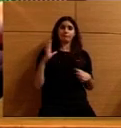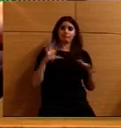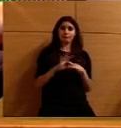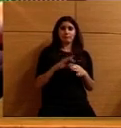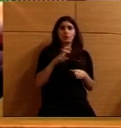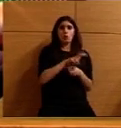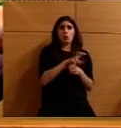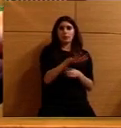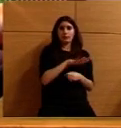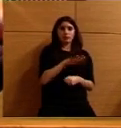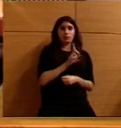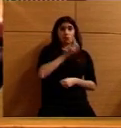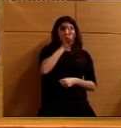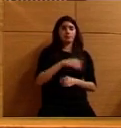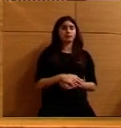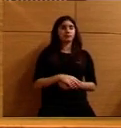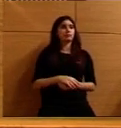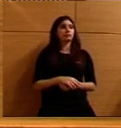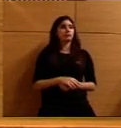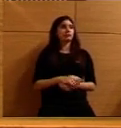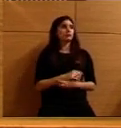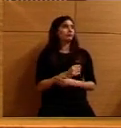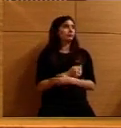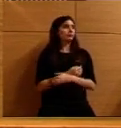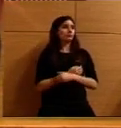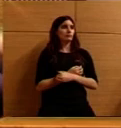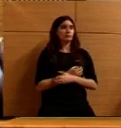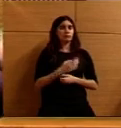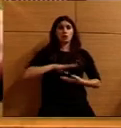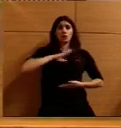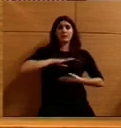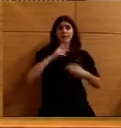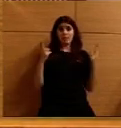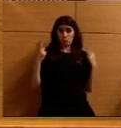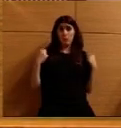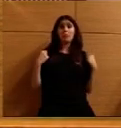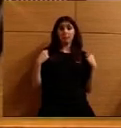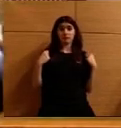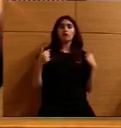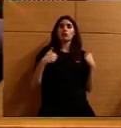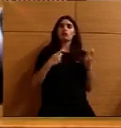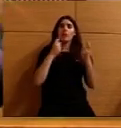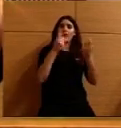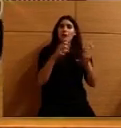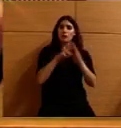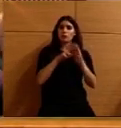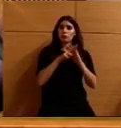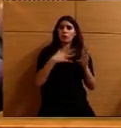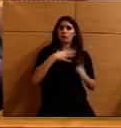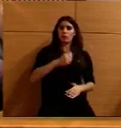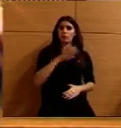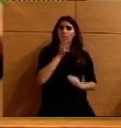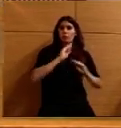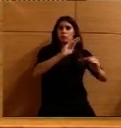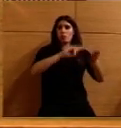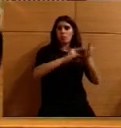l'Horta Nord. ¿Val? Les competències són municipals, nosaltres donem recursos als ajuntaments perquè facin els